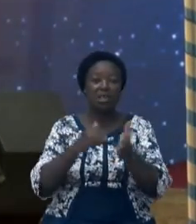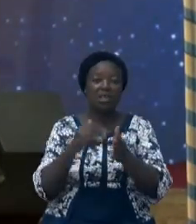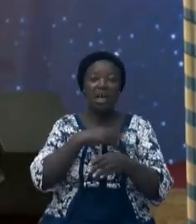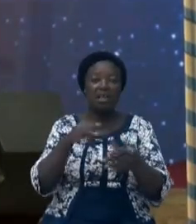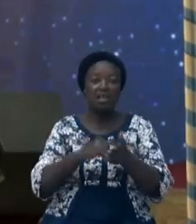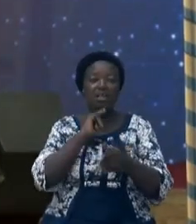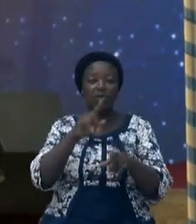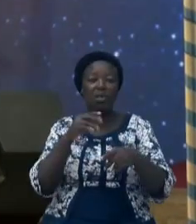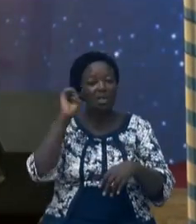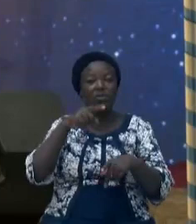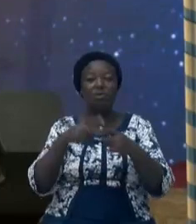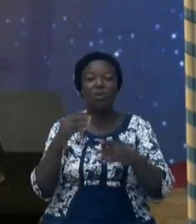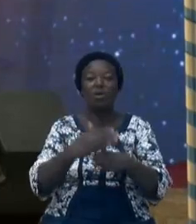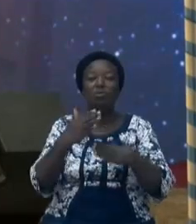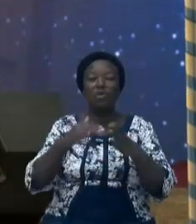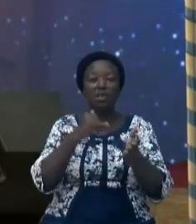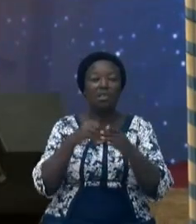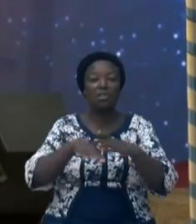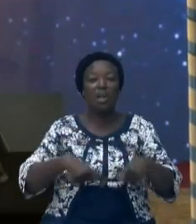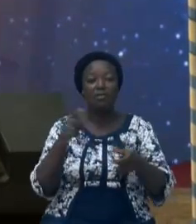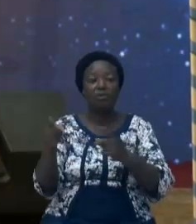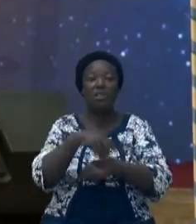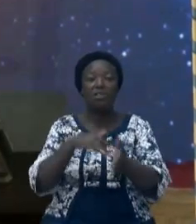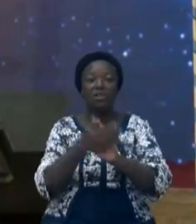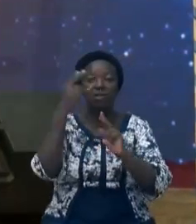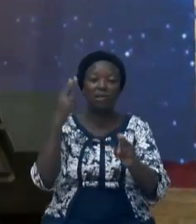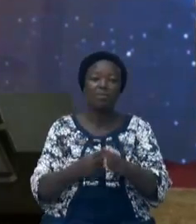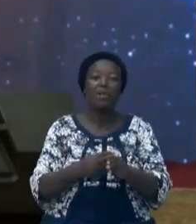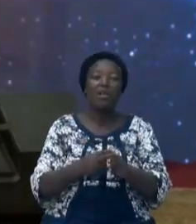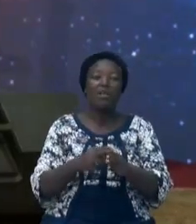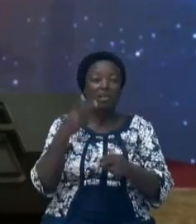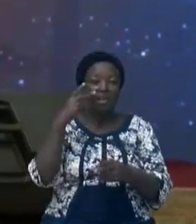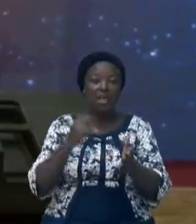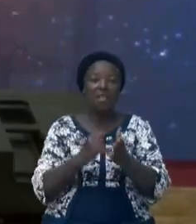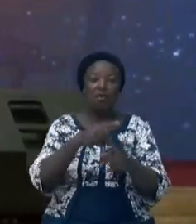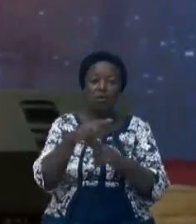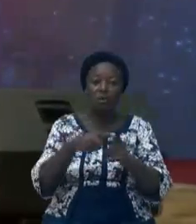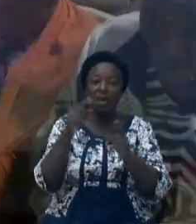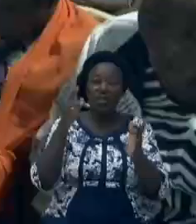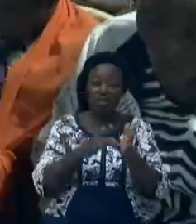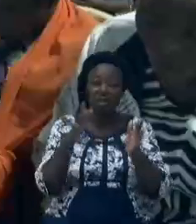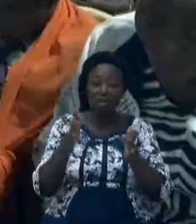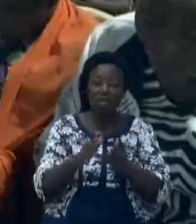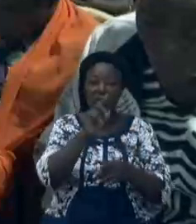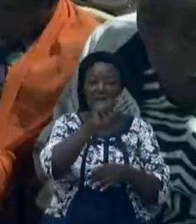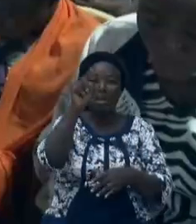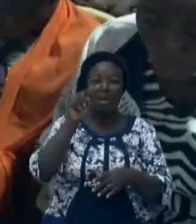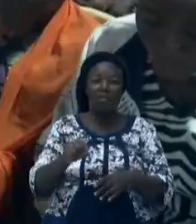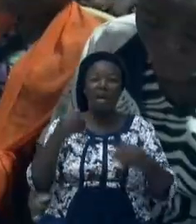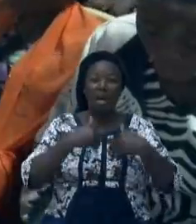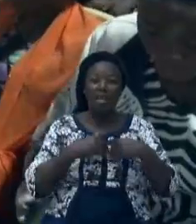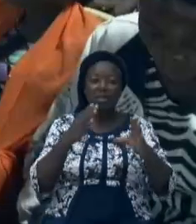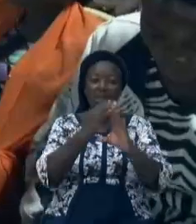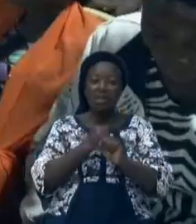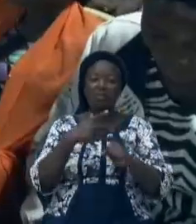n'est pas le passé l'a fait et il se sera accompli dans ta vie aujourd'hui au nom de jésus